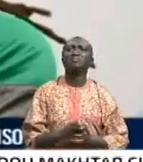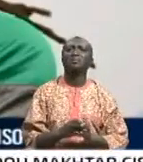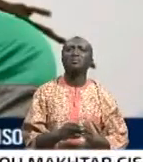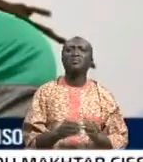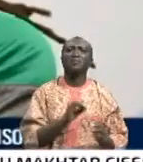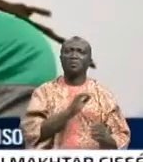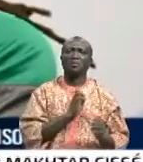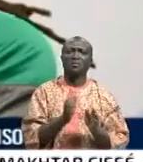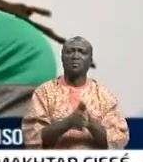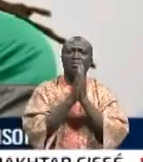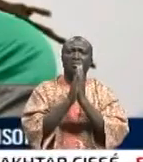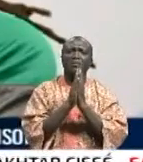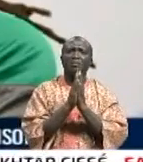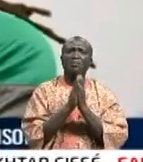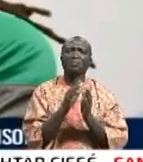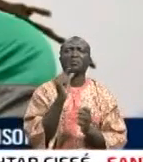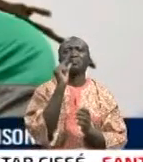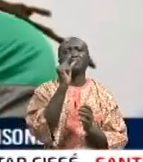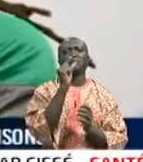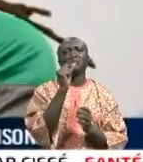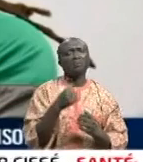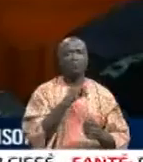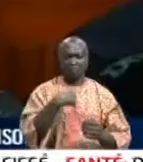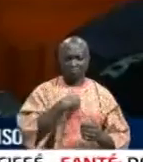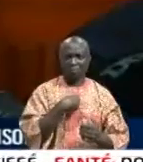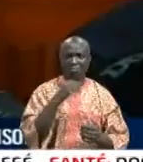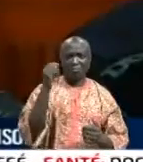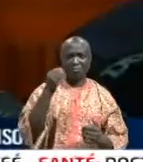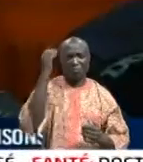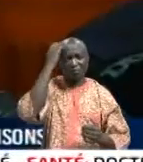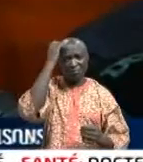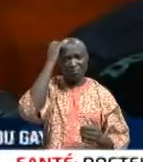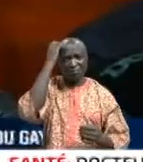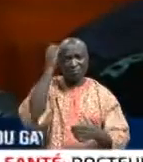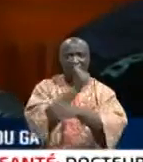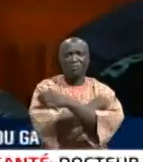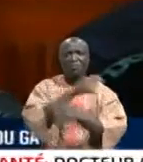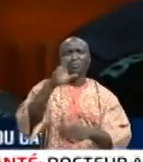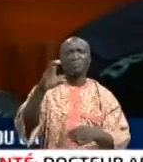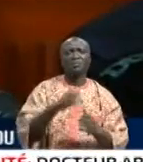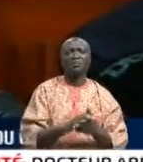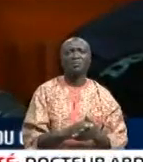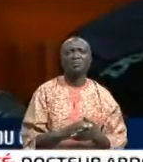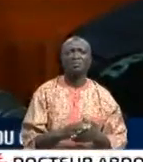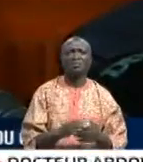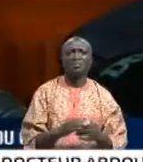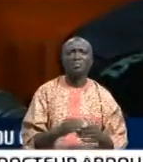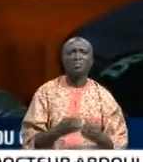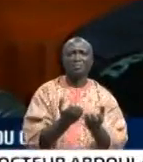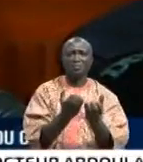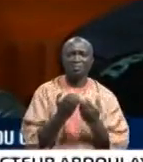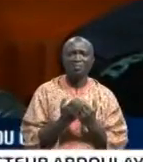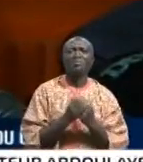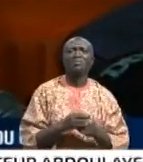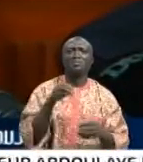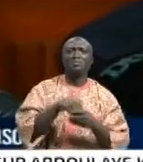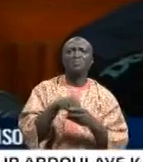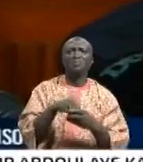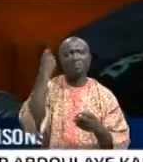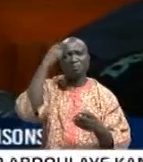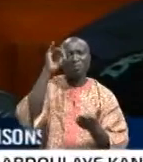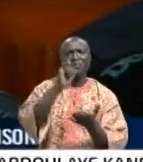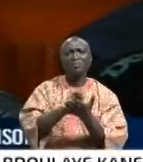qu'on lui accorde se connaît aller ou je ne pense pas qu'il soit dans une logique de fermer définitivement l'équipe nationale donc c'est